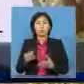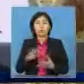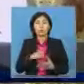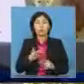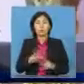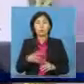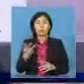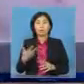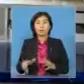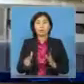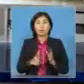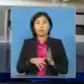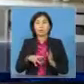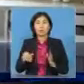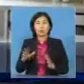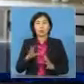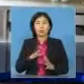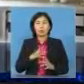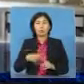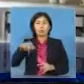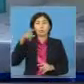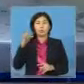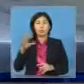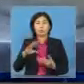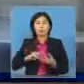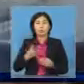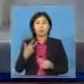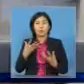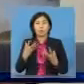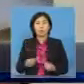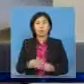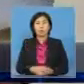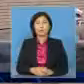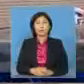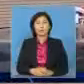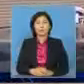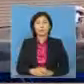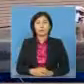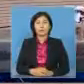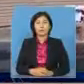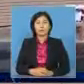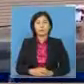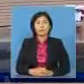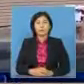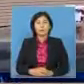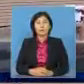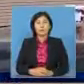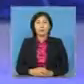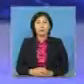это 37 миллионов тенге, была собрана неравнодушными казахстанцами всего за 3 дня. Николай Сырбов, Миржан Аманжолов, телеканал Актобе.